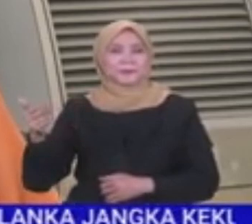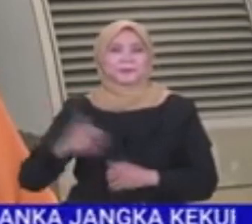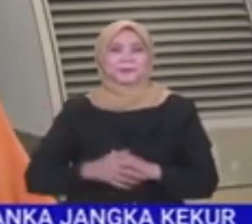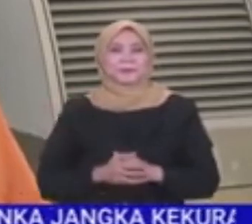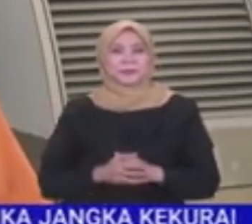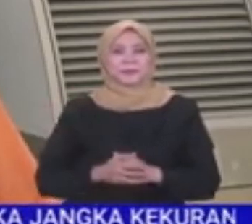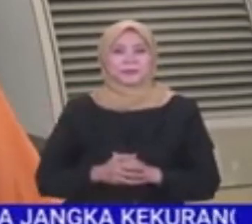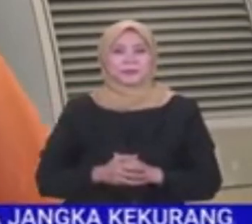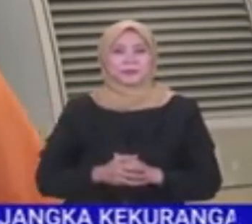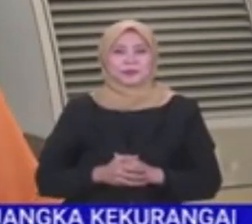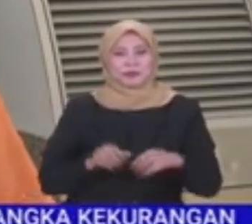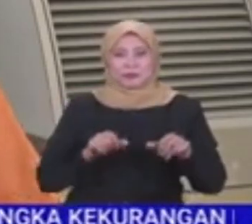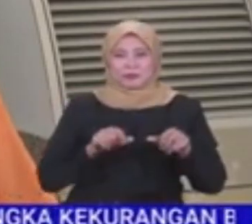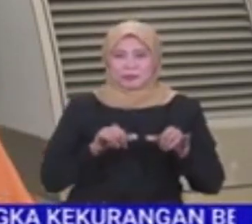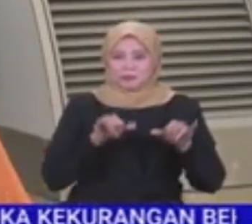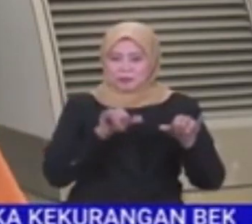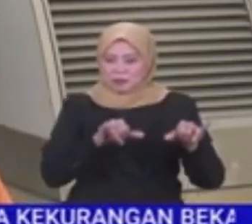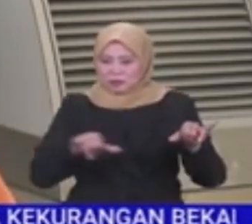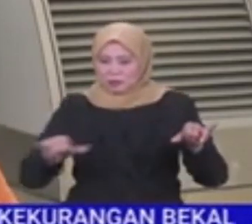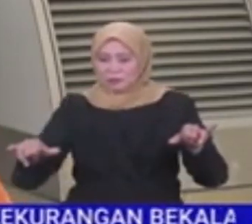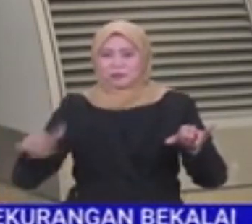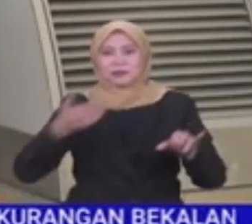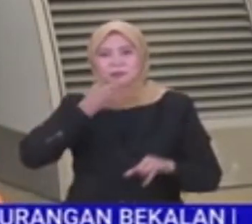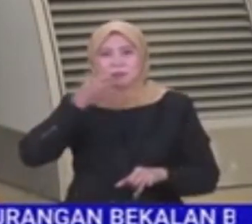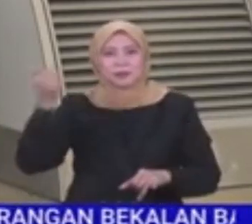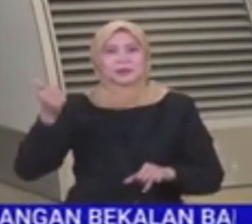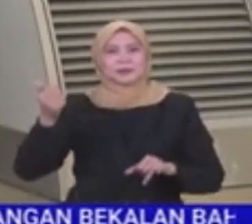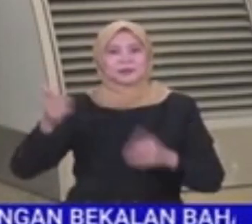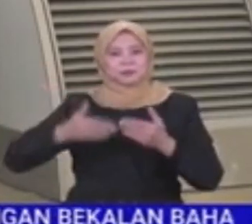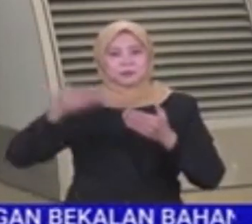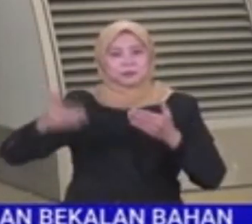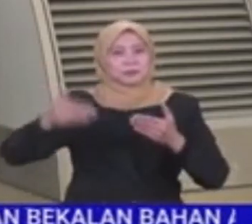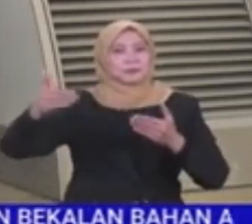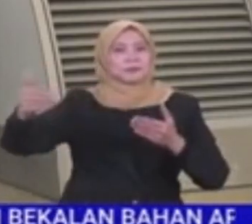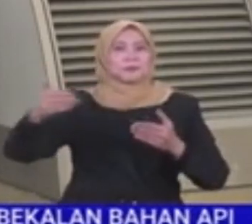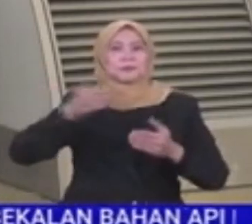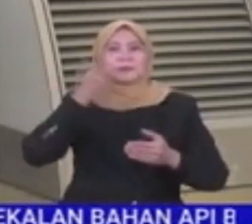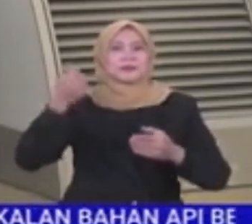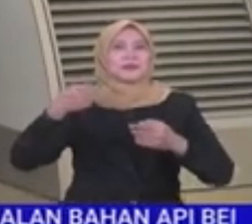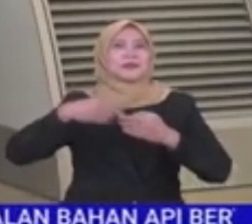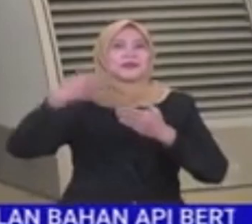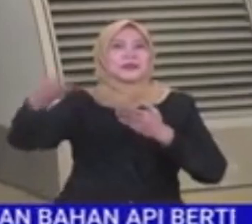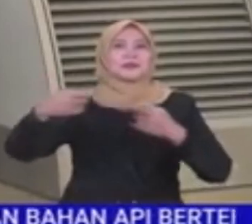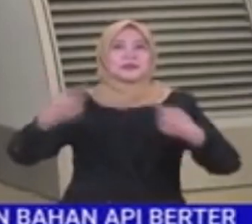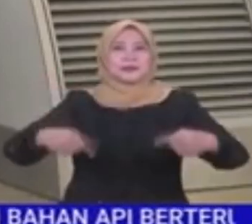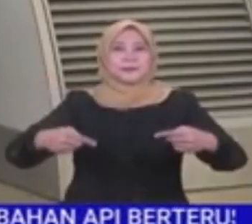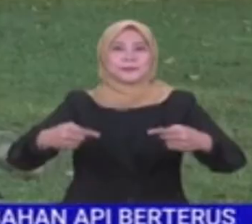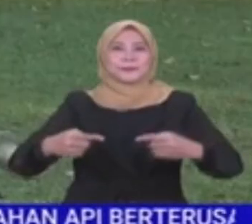jarak tu lebih better dan better the next game nanti.